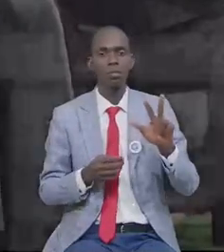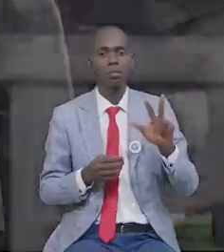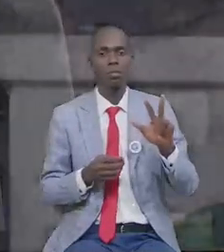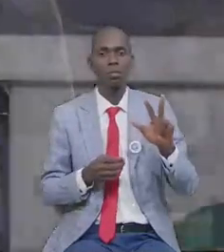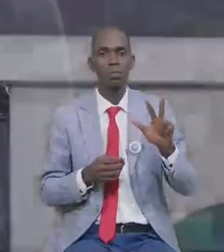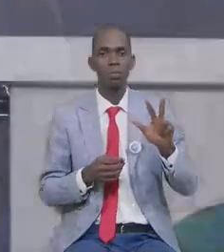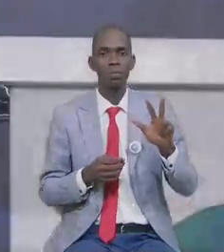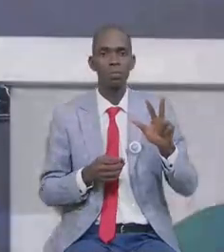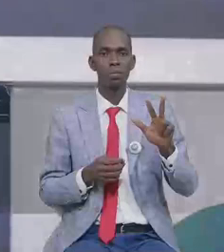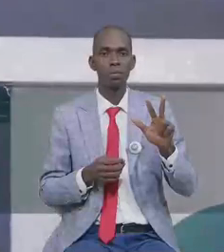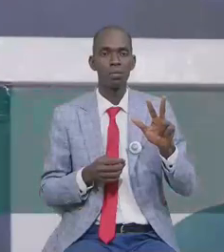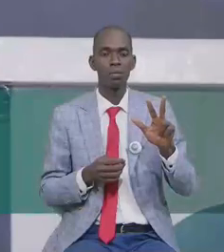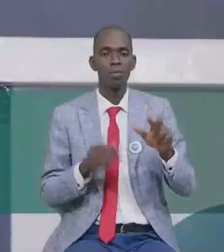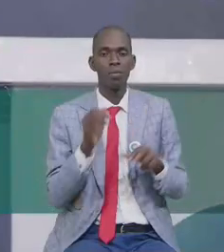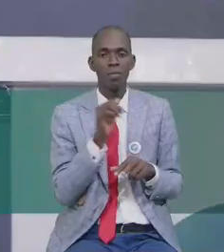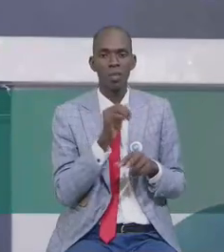Troisièmement,